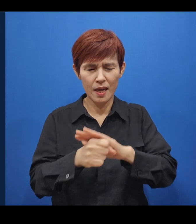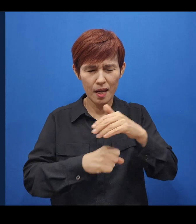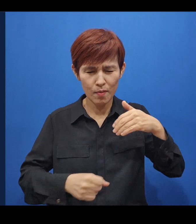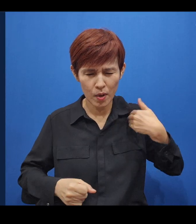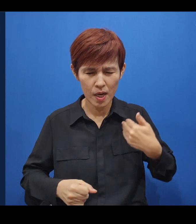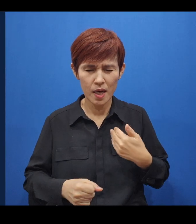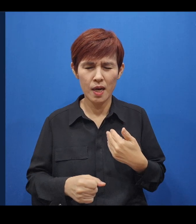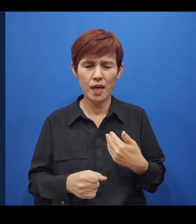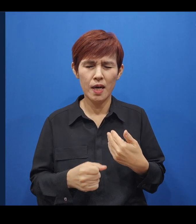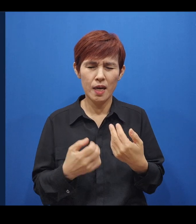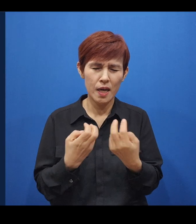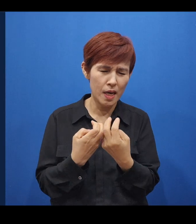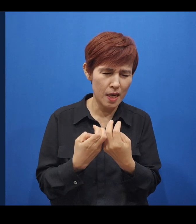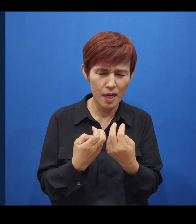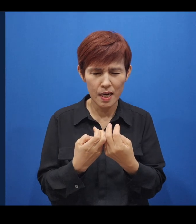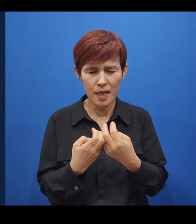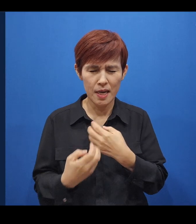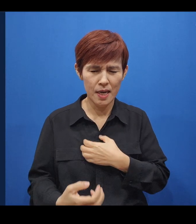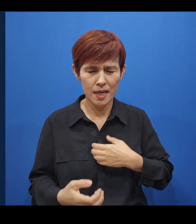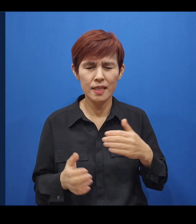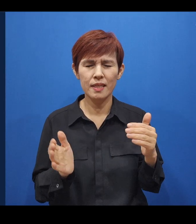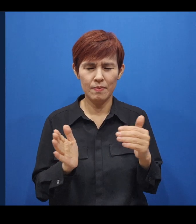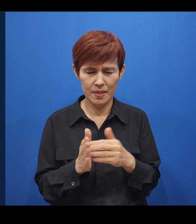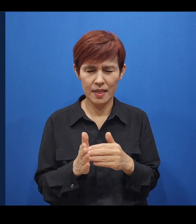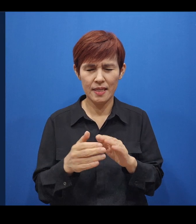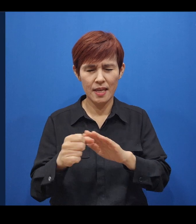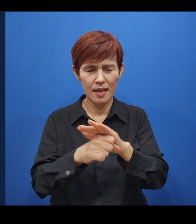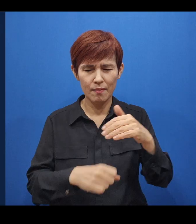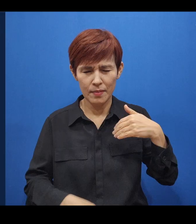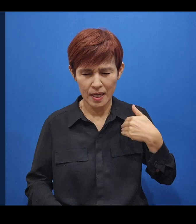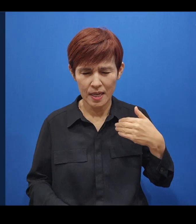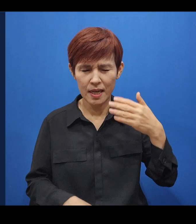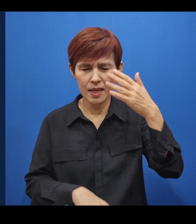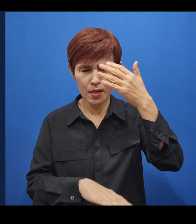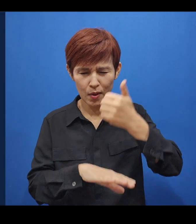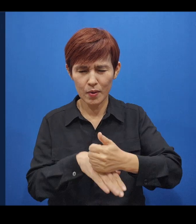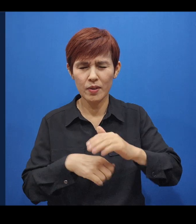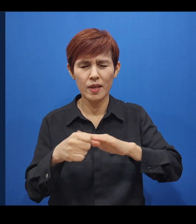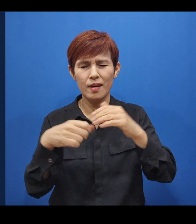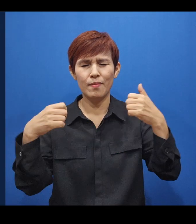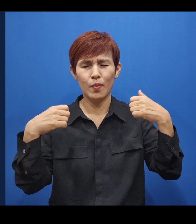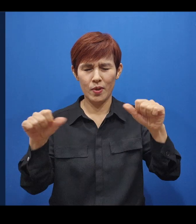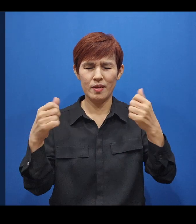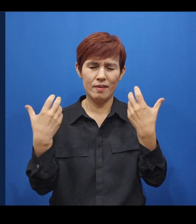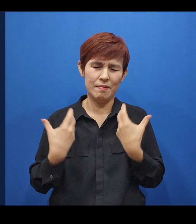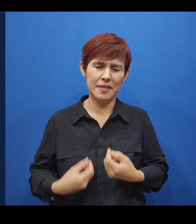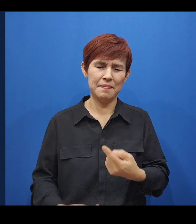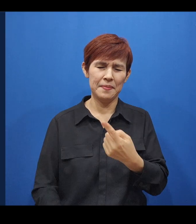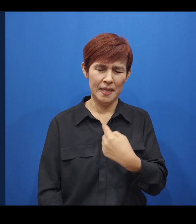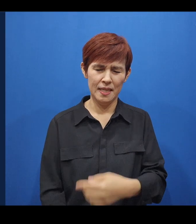못해 변태적인 사랑을 취하고, 사랑을 알지 못해 결국 사랑을 포기하고 절망하고